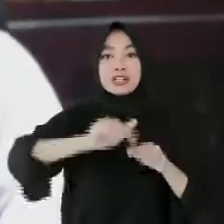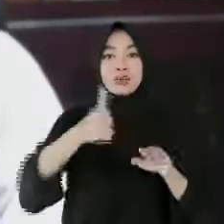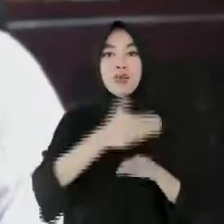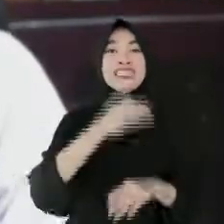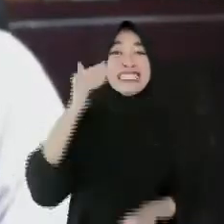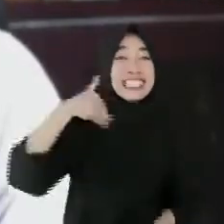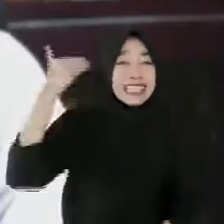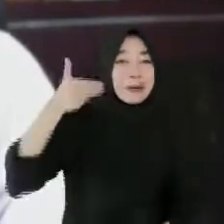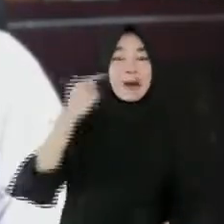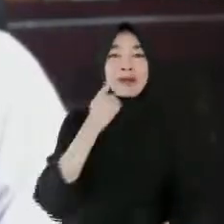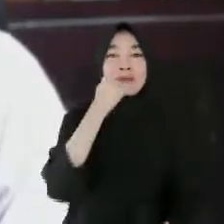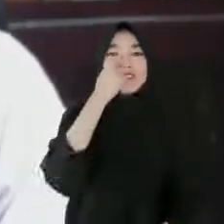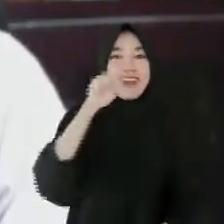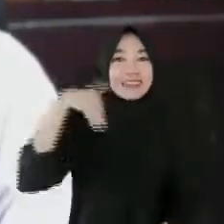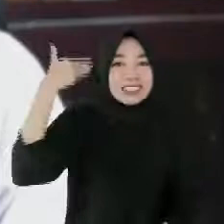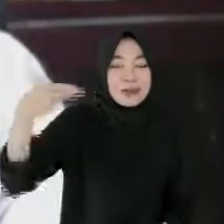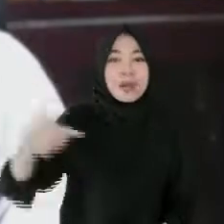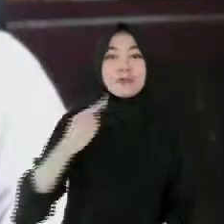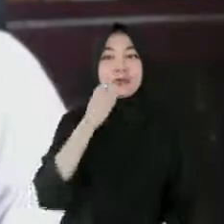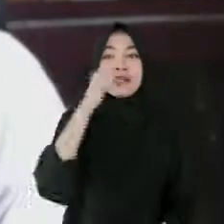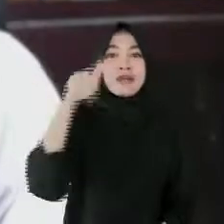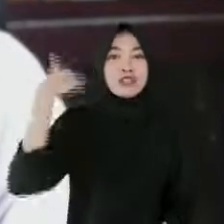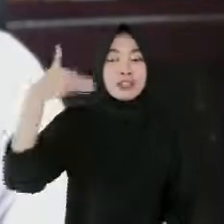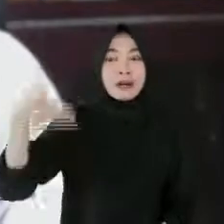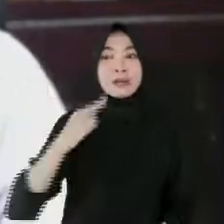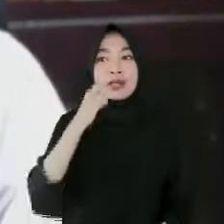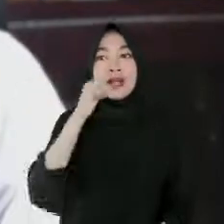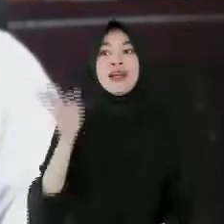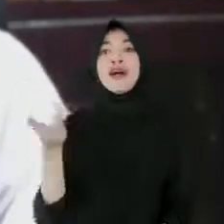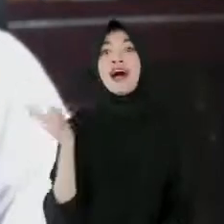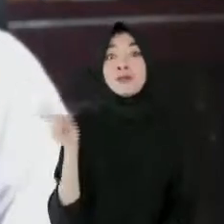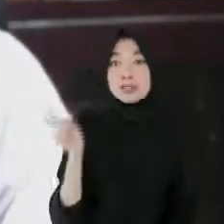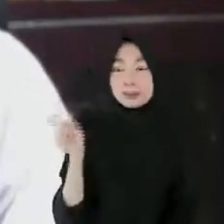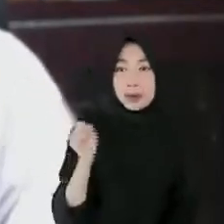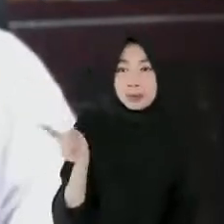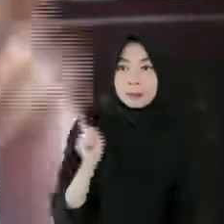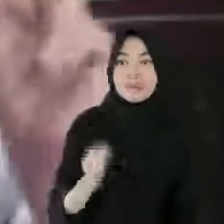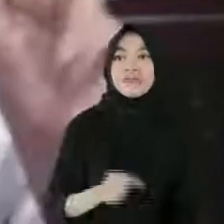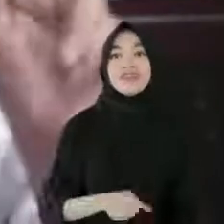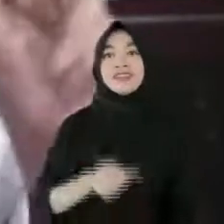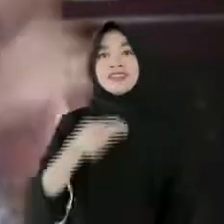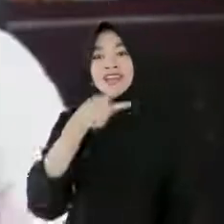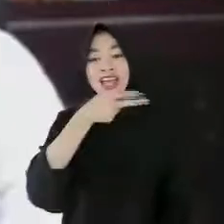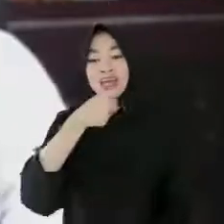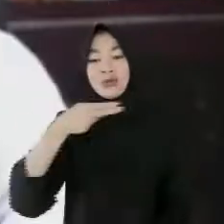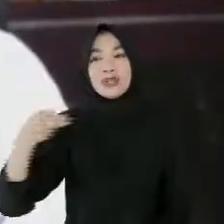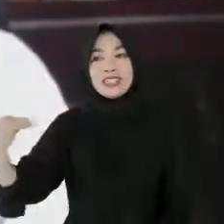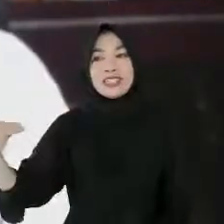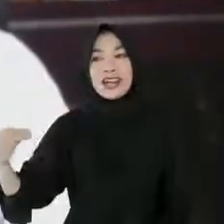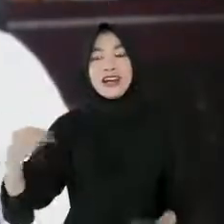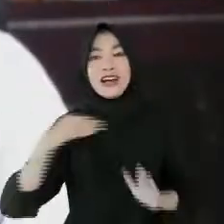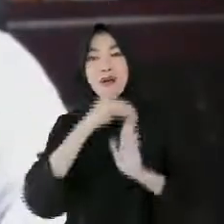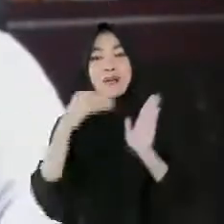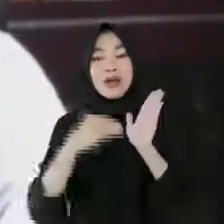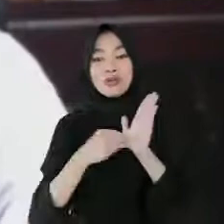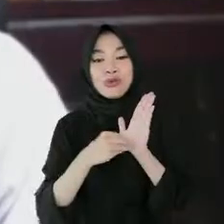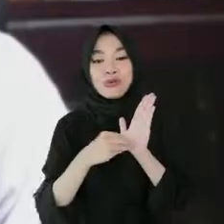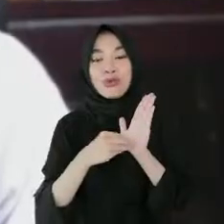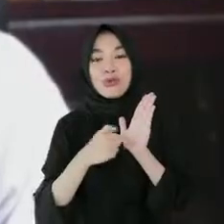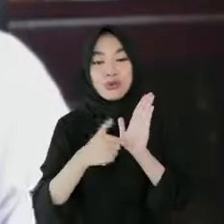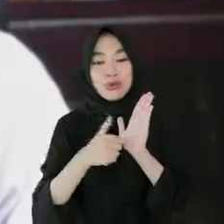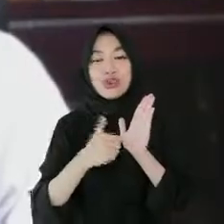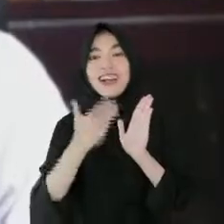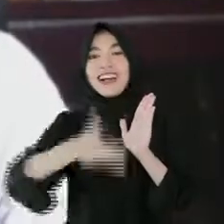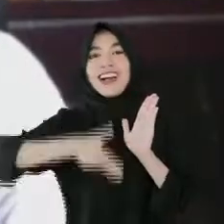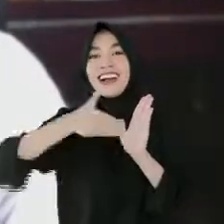C ad686 Indonesia itu dimasukkan clear negara yang hilang tarapeutik hitut patut diwaspadai